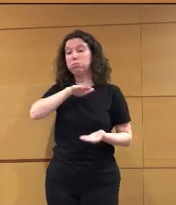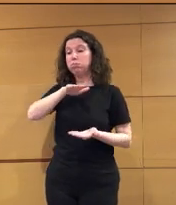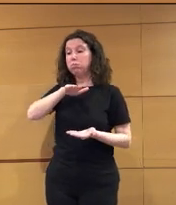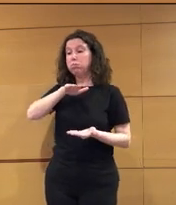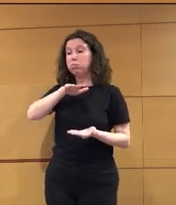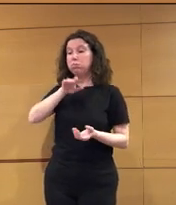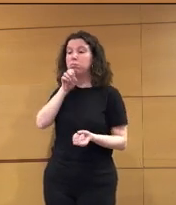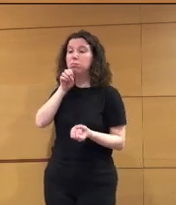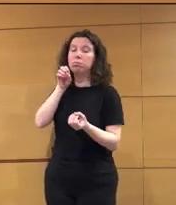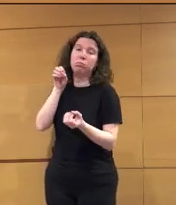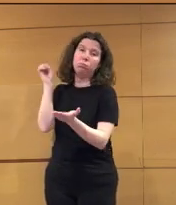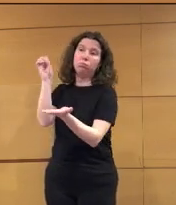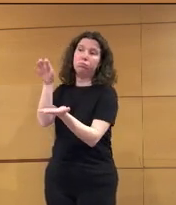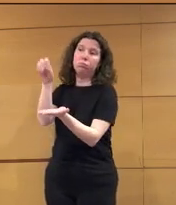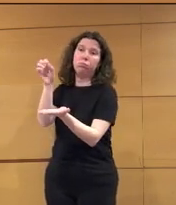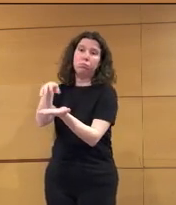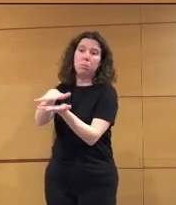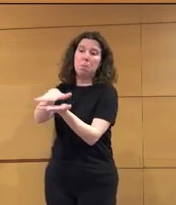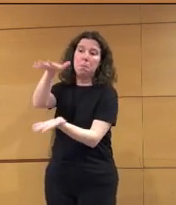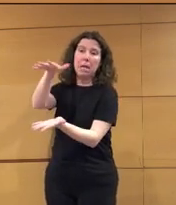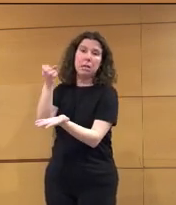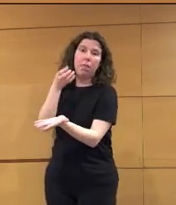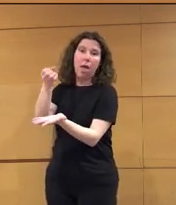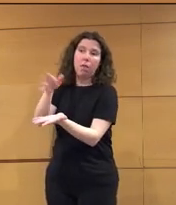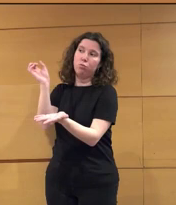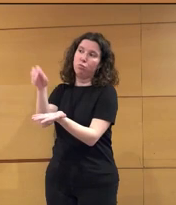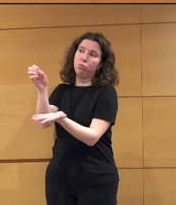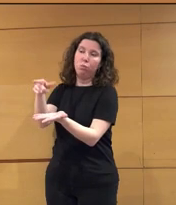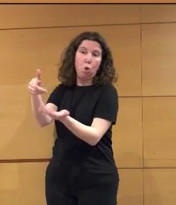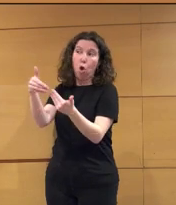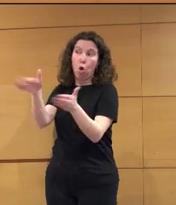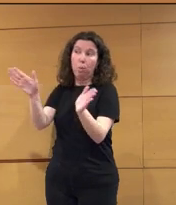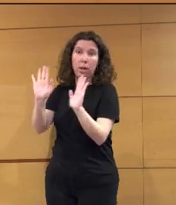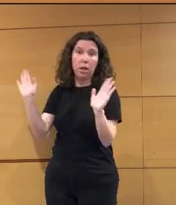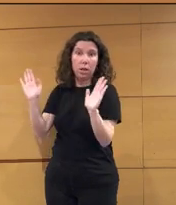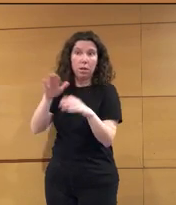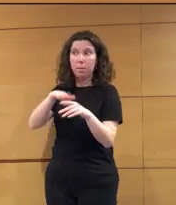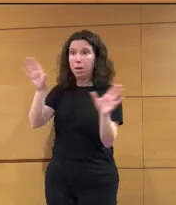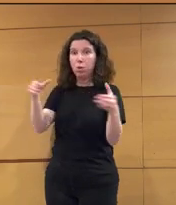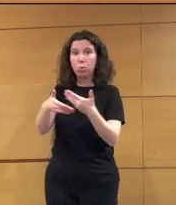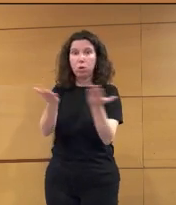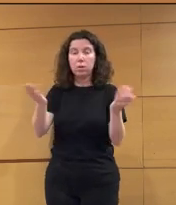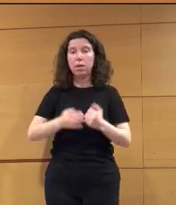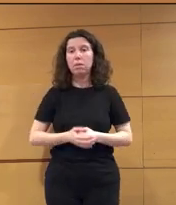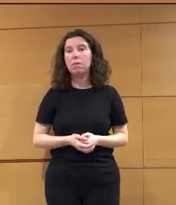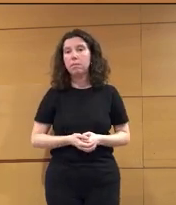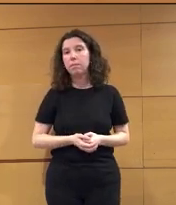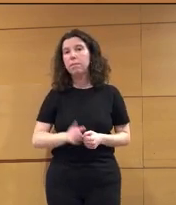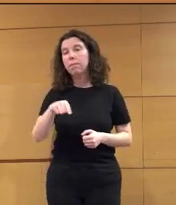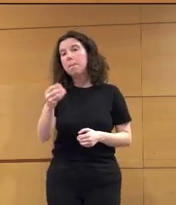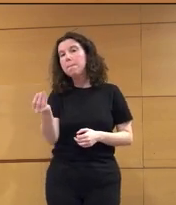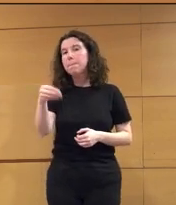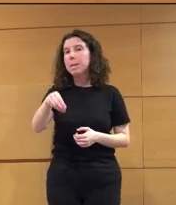en un dataset, en un conjunt de dades que està ara disponible, open, per a la comunitat. I, a més,